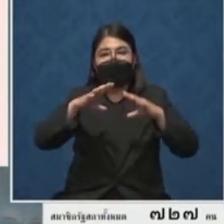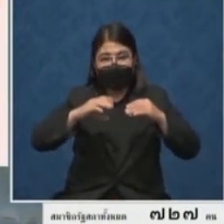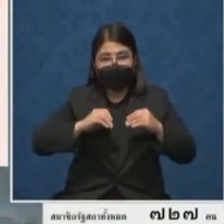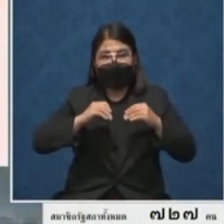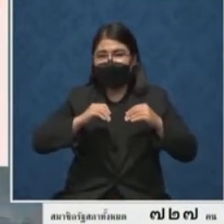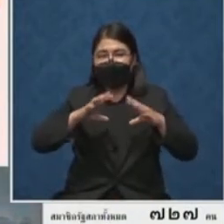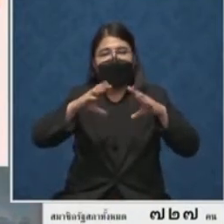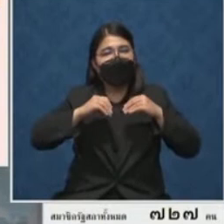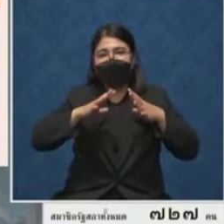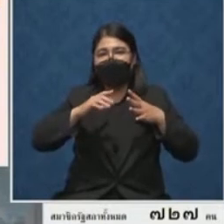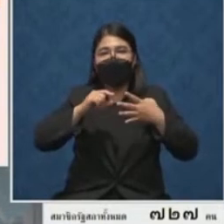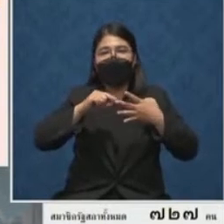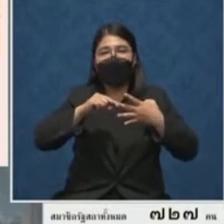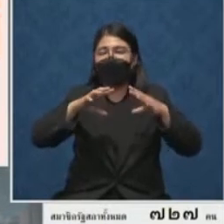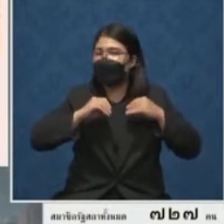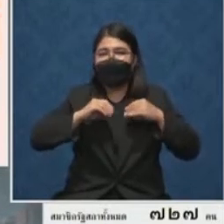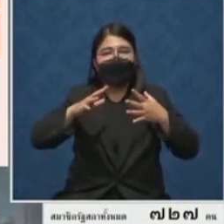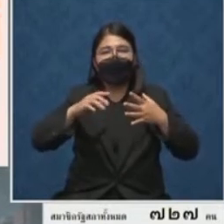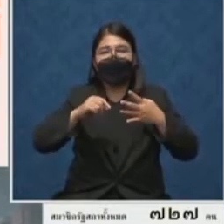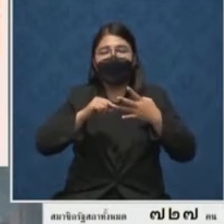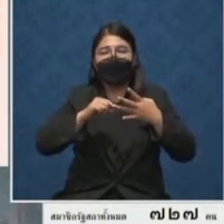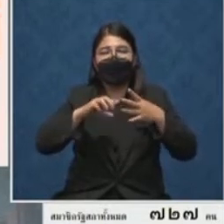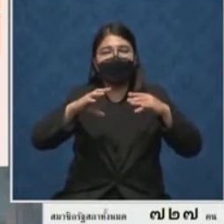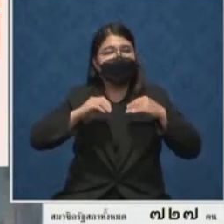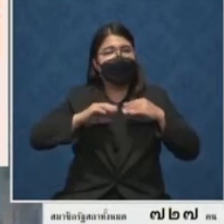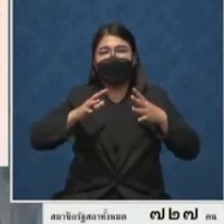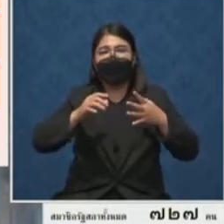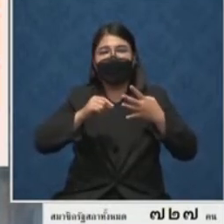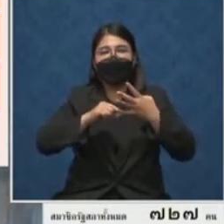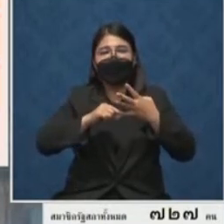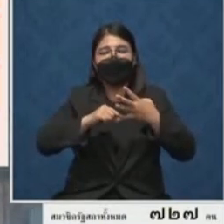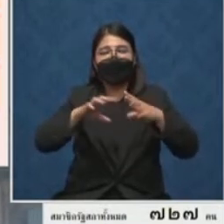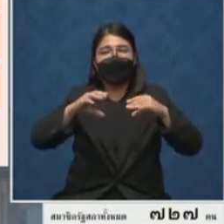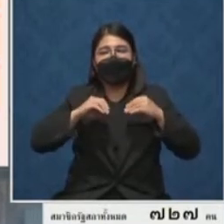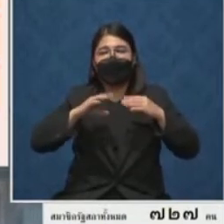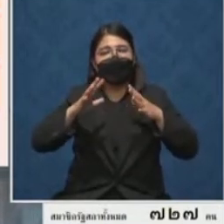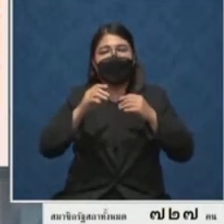การ3ไม่รับหลักการ4ไม่รับหลักการ